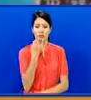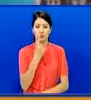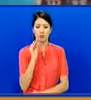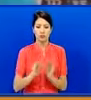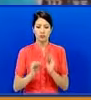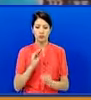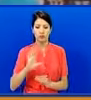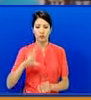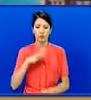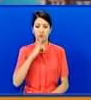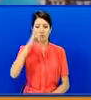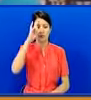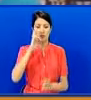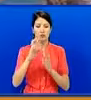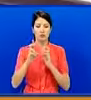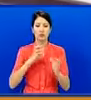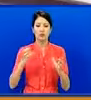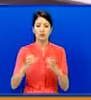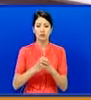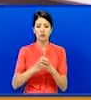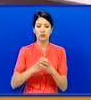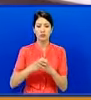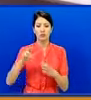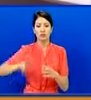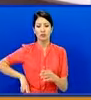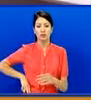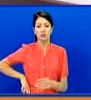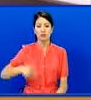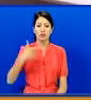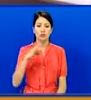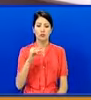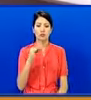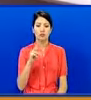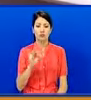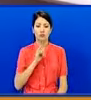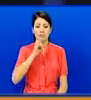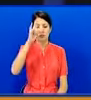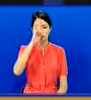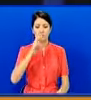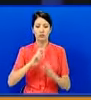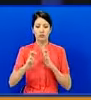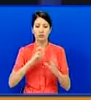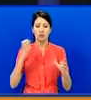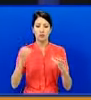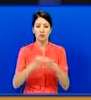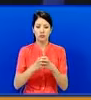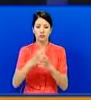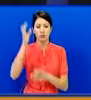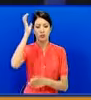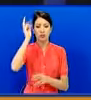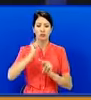жатырмыз, дейді Қазақстан шахмат федерациясының атқарушы директоры Ирина Грищенко. Қазақстан шахмат федерациясы мен Есенов атындағы ғылыми білім беру